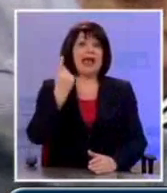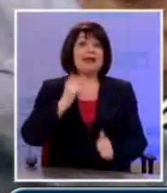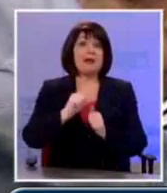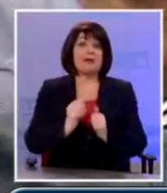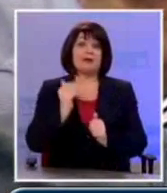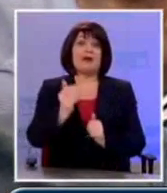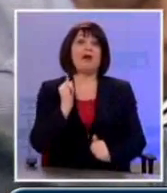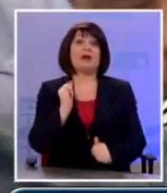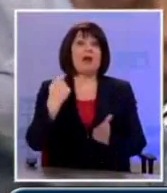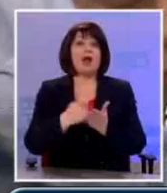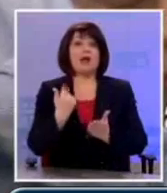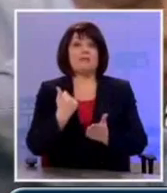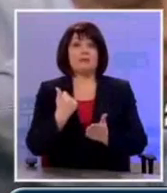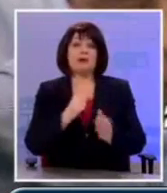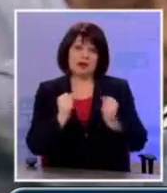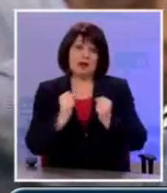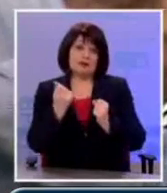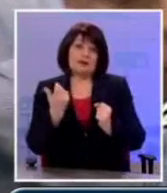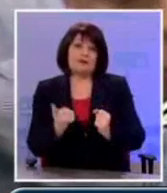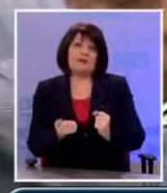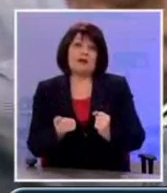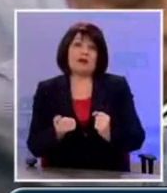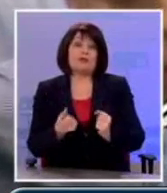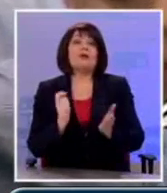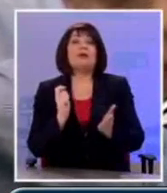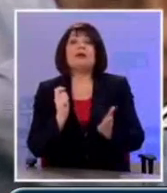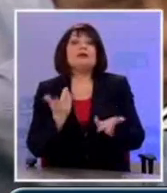μηνός, σε μια περίοδο οικονομικής κρίσης,